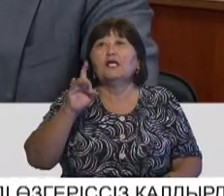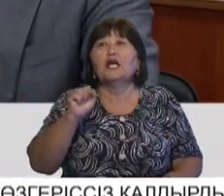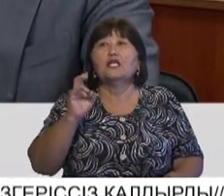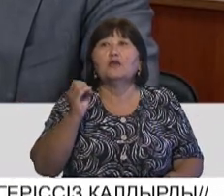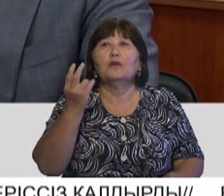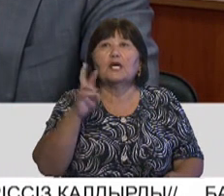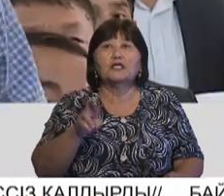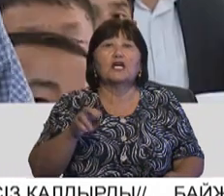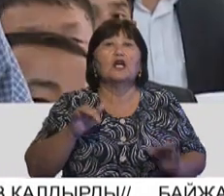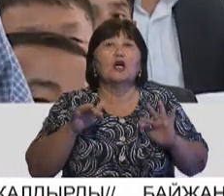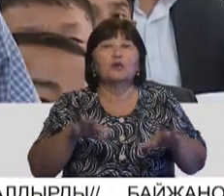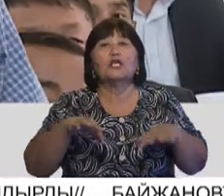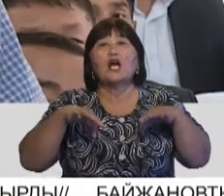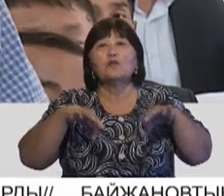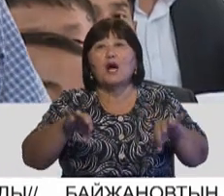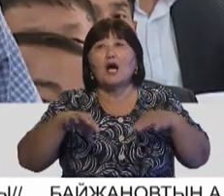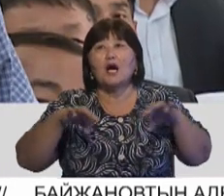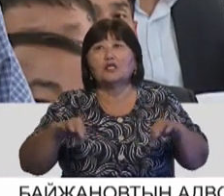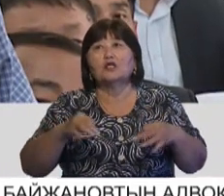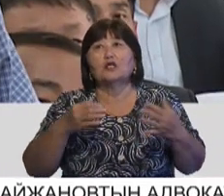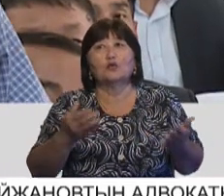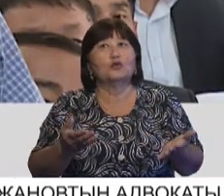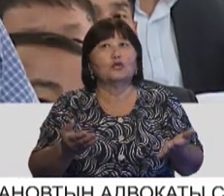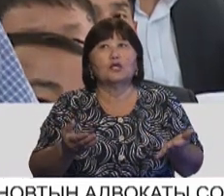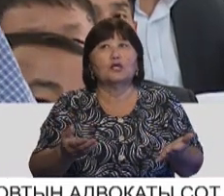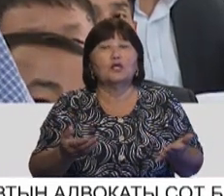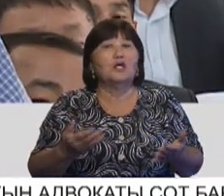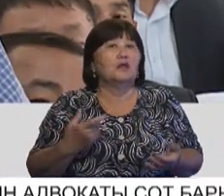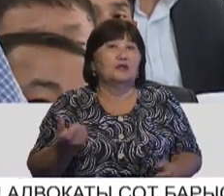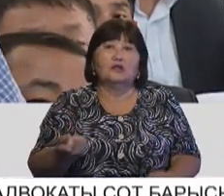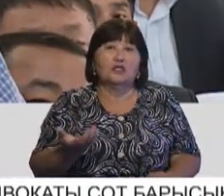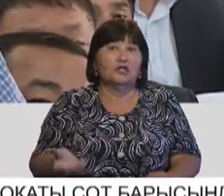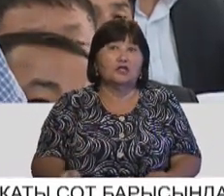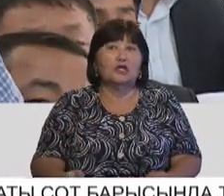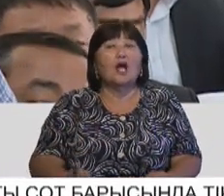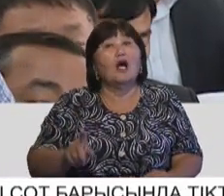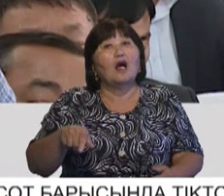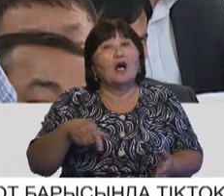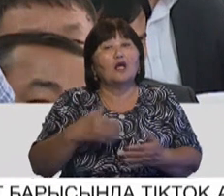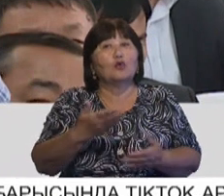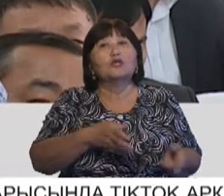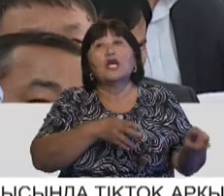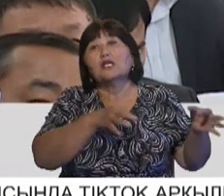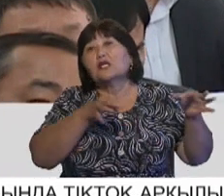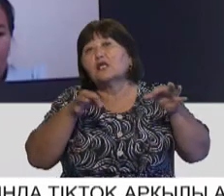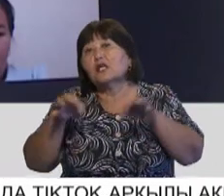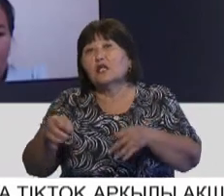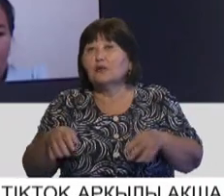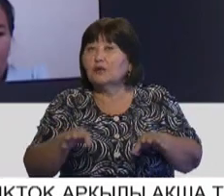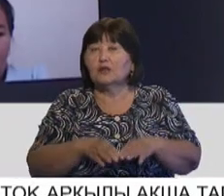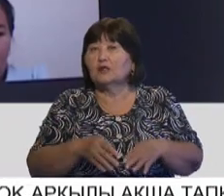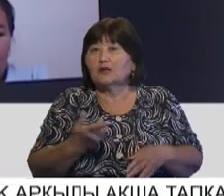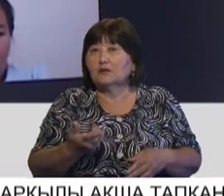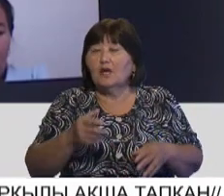нелер, процедура, машиналар, ондайлар сирек бізде. Қаладан ондай келем дегенше,